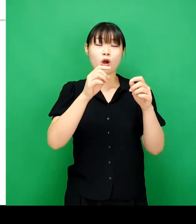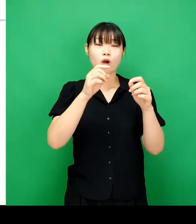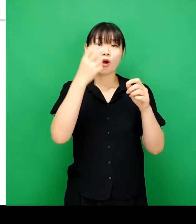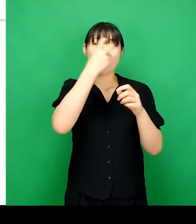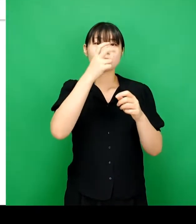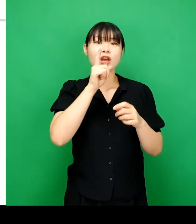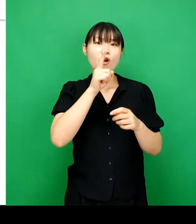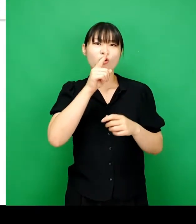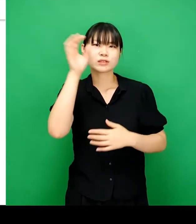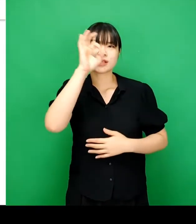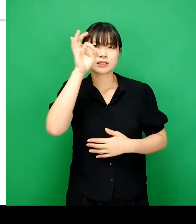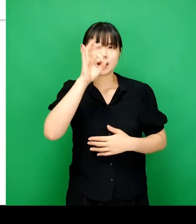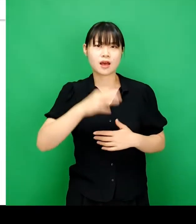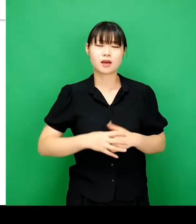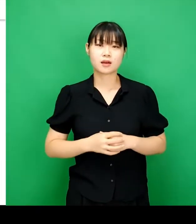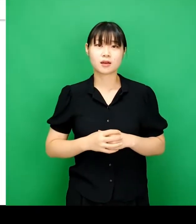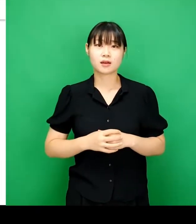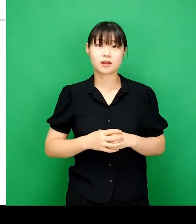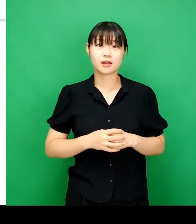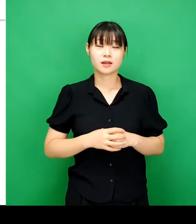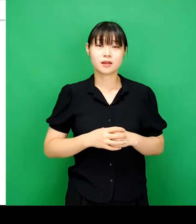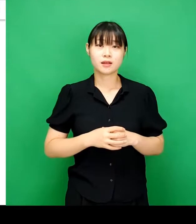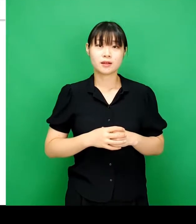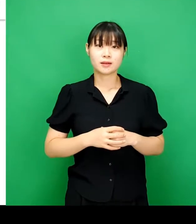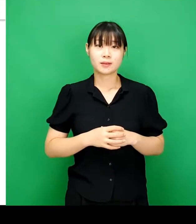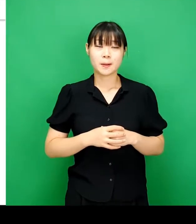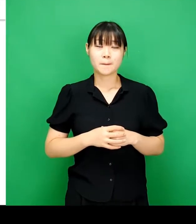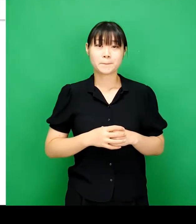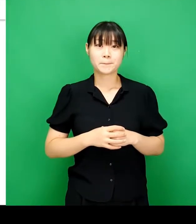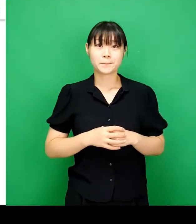다음은 엑스패스 검색어를 찾아야 합니다.